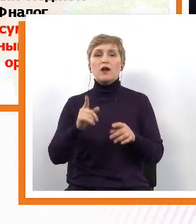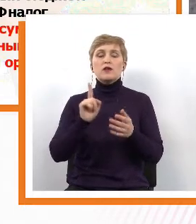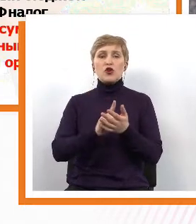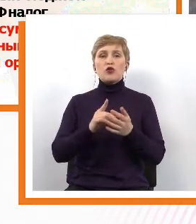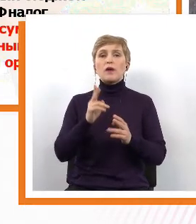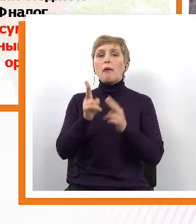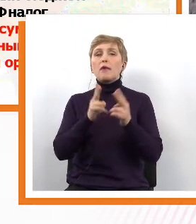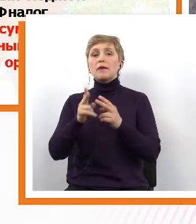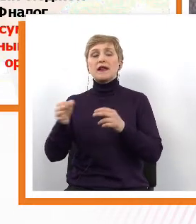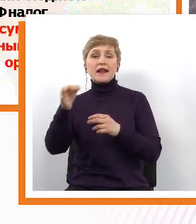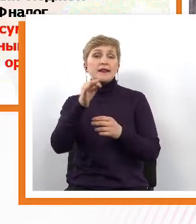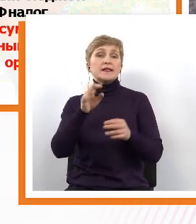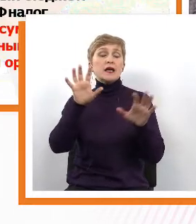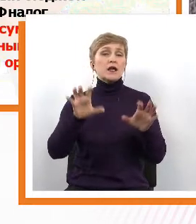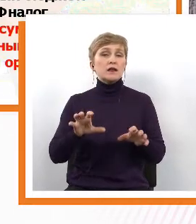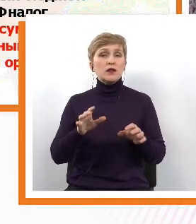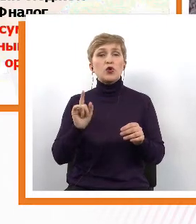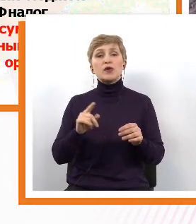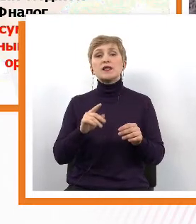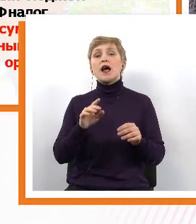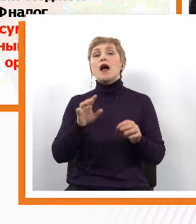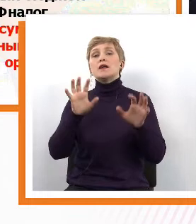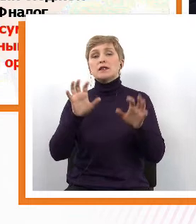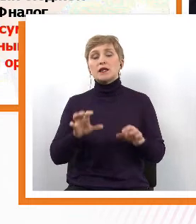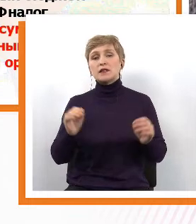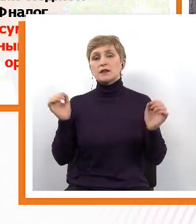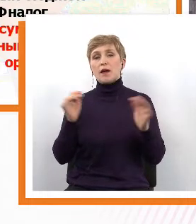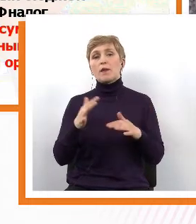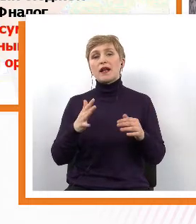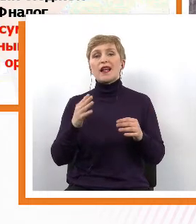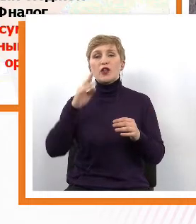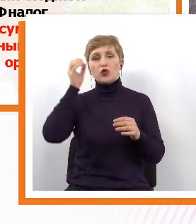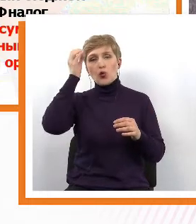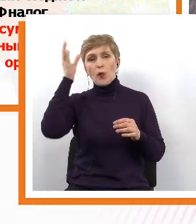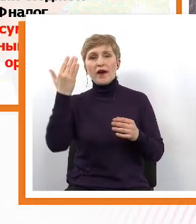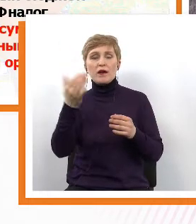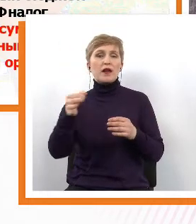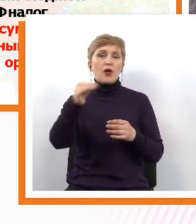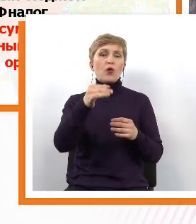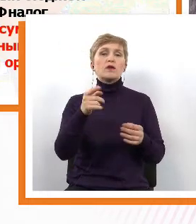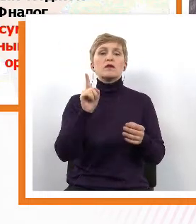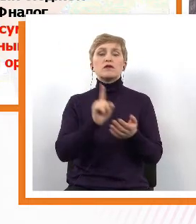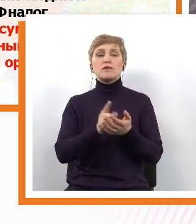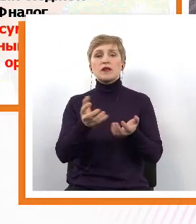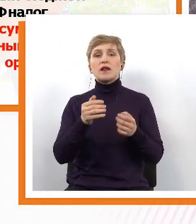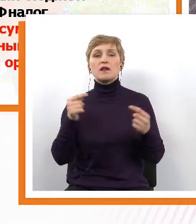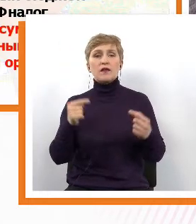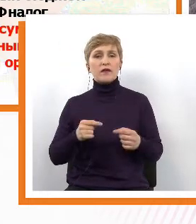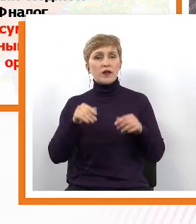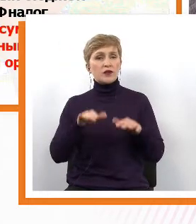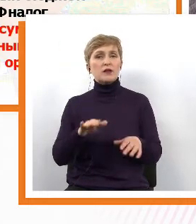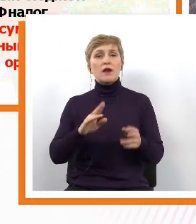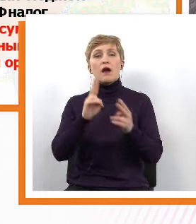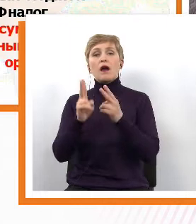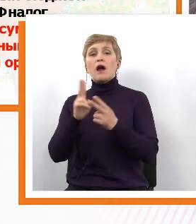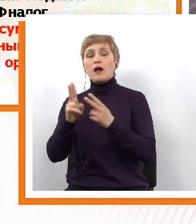регионального законодательства, то есть законодательное собрание или законодательный субъект, там, Дума региона должны принять соответствующее решение, изменить